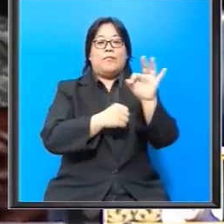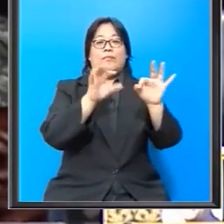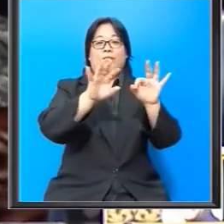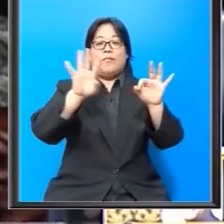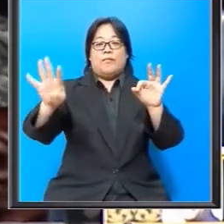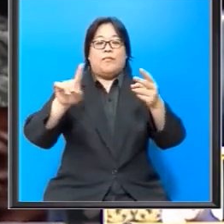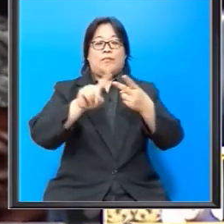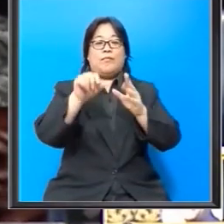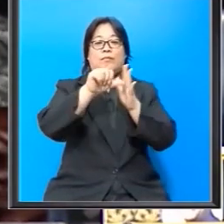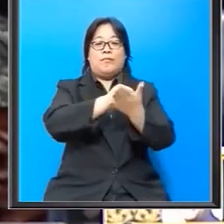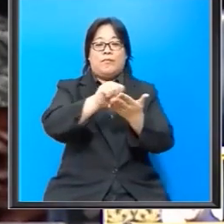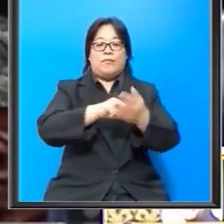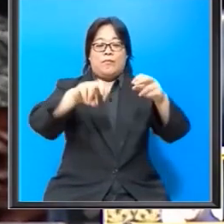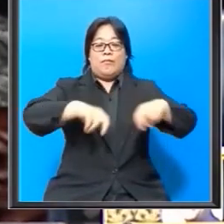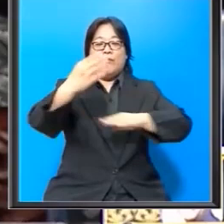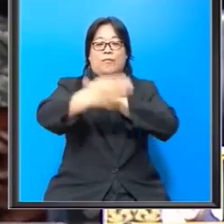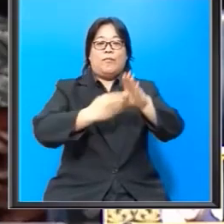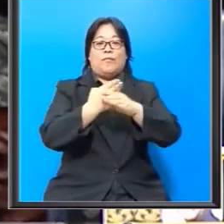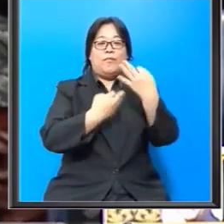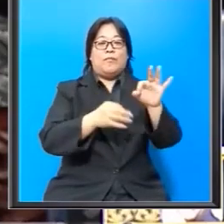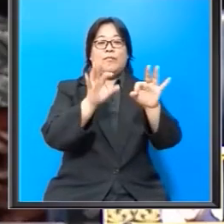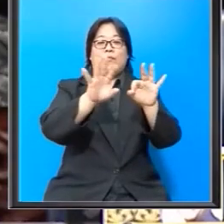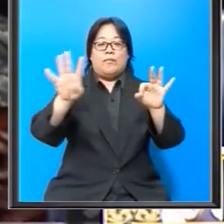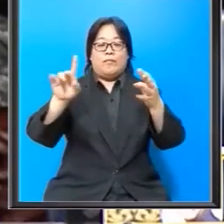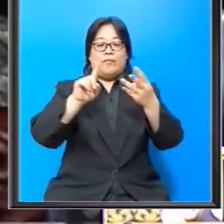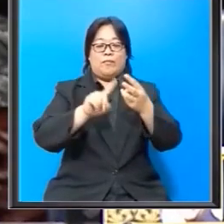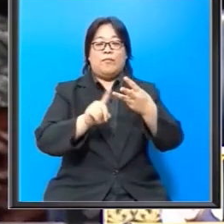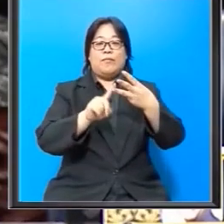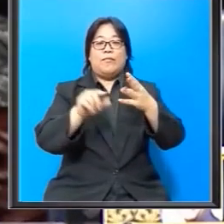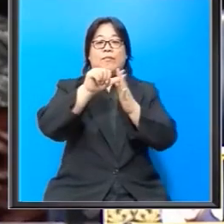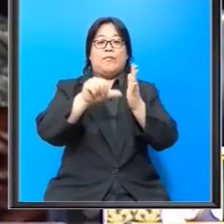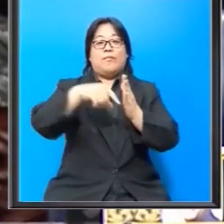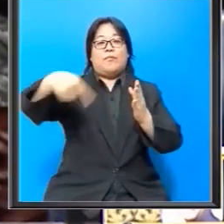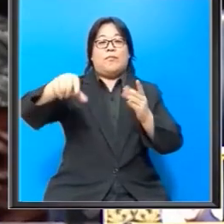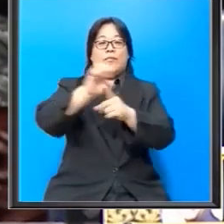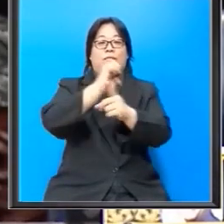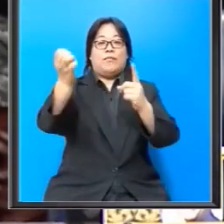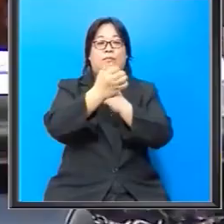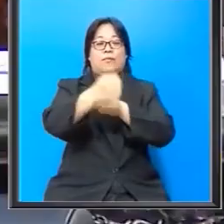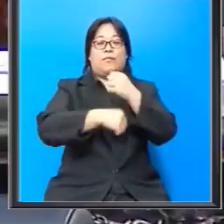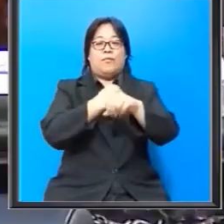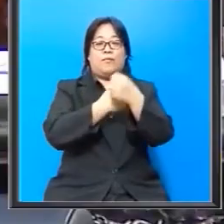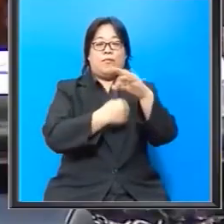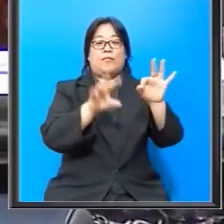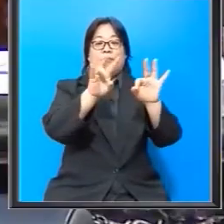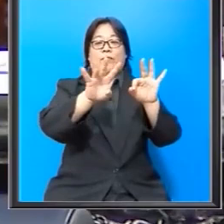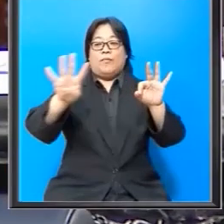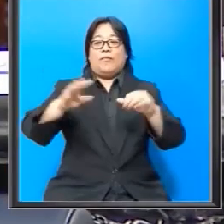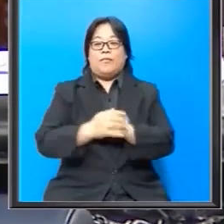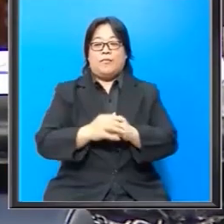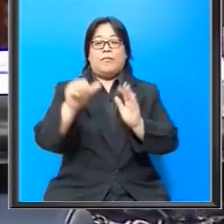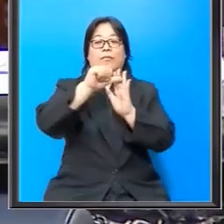atau penyesatan Kazumi 1174 atau quality alam sekeliling 1174